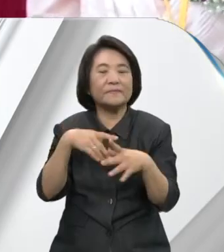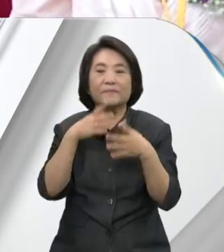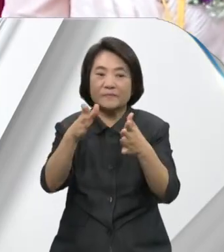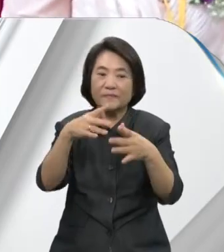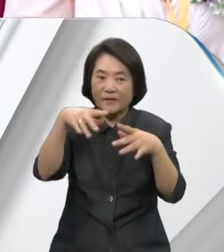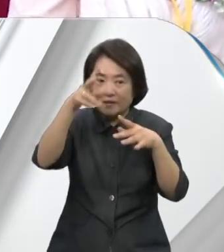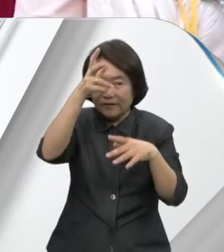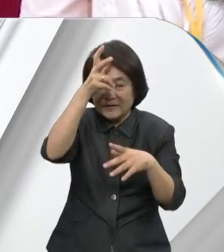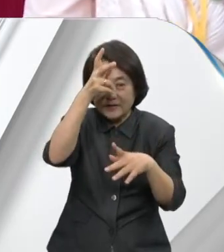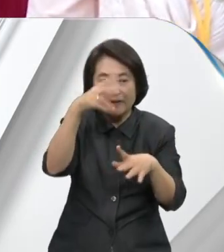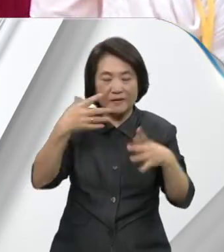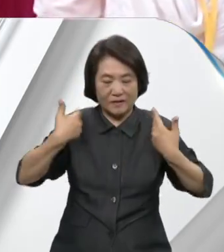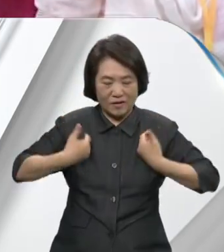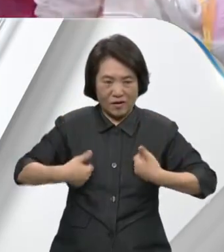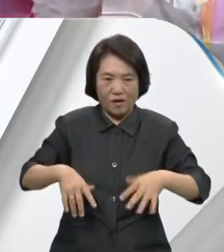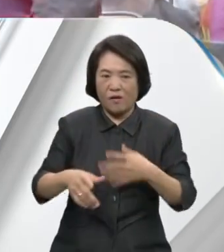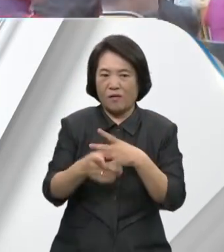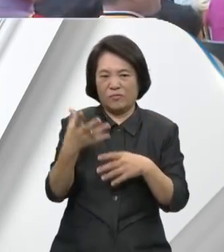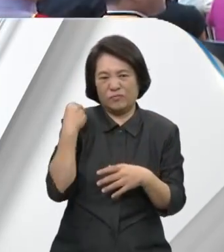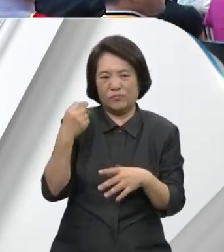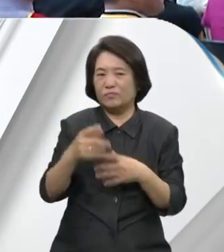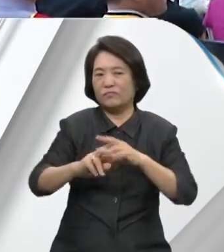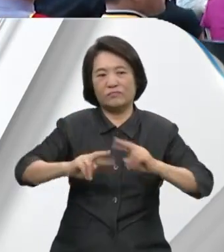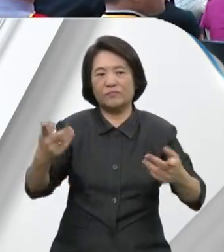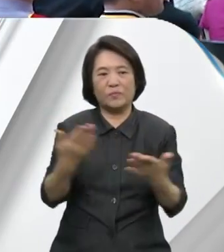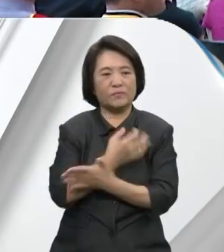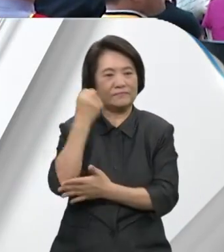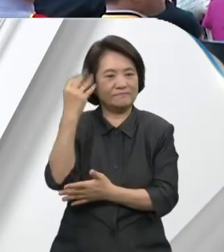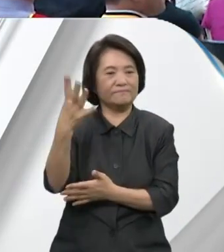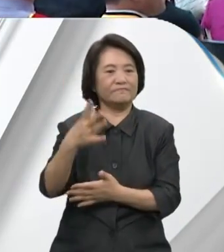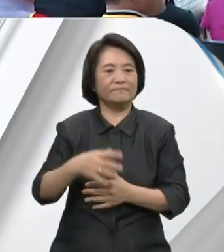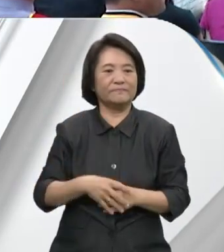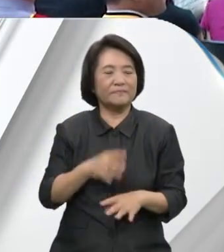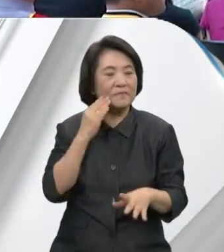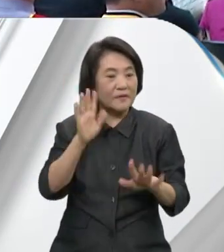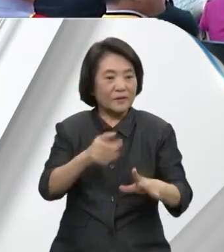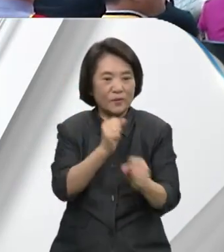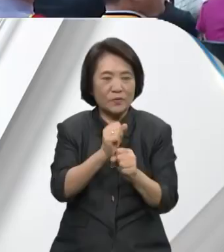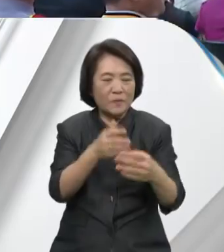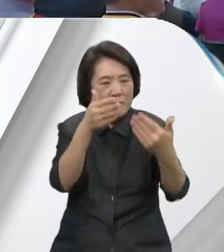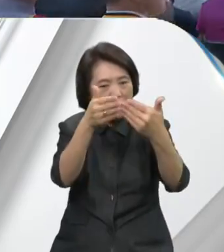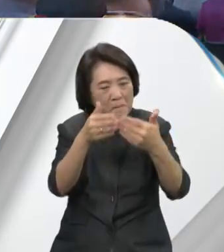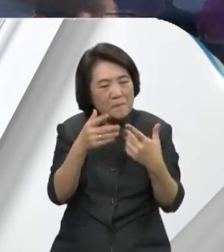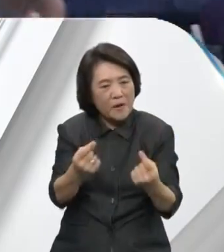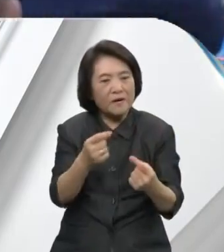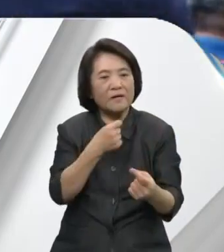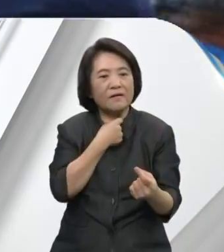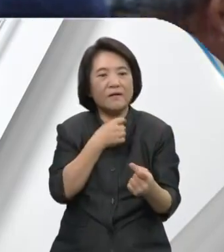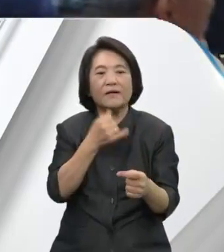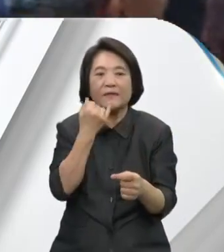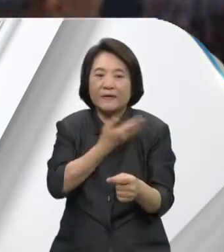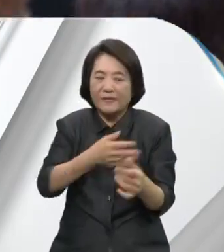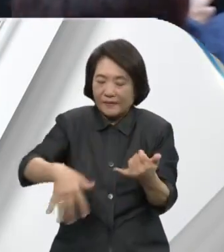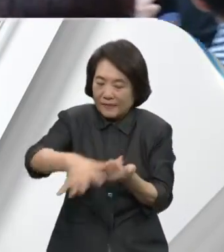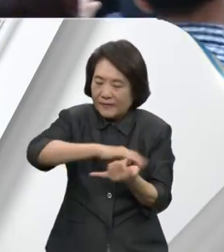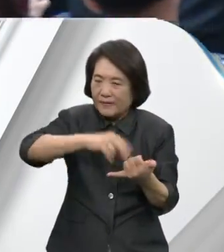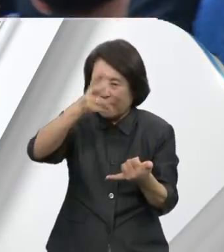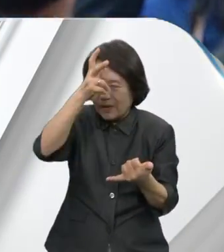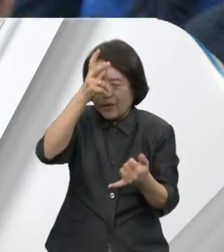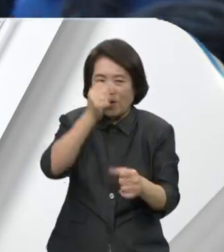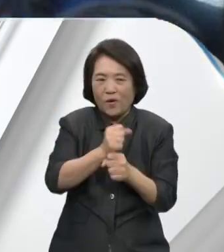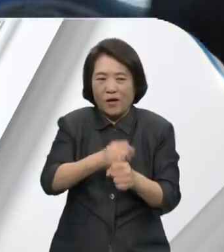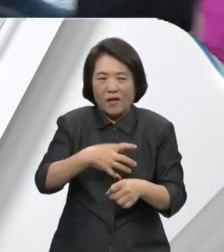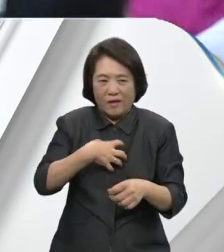的警察提出的总批问题，同时问过新的职务来合乎工作的需要，希望做得本全体安辛苦